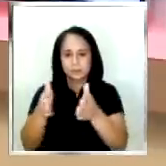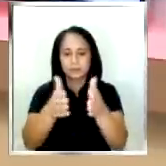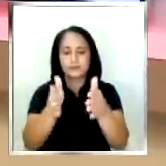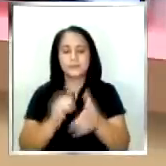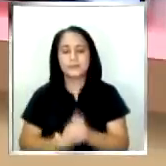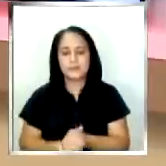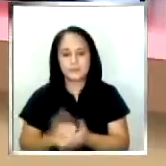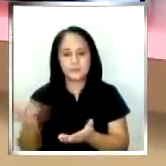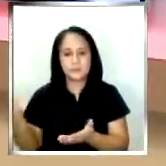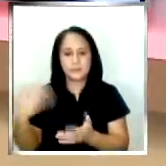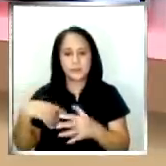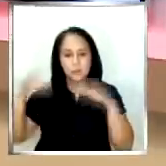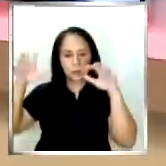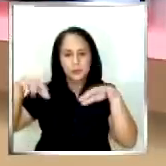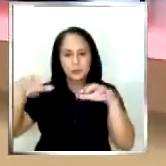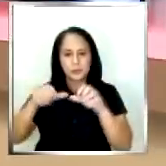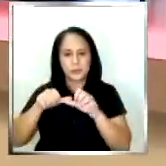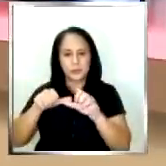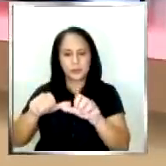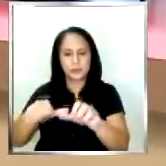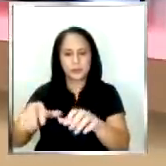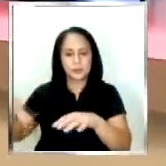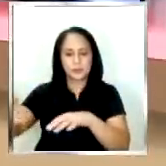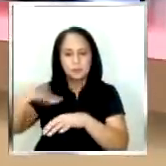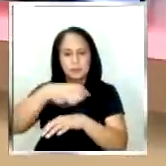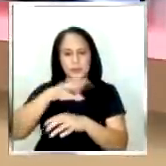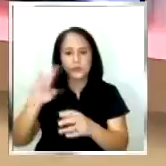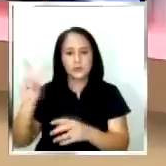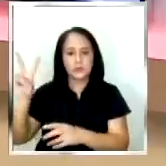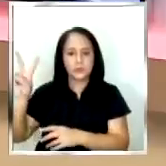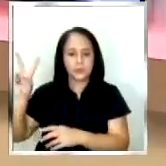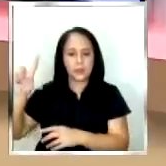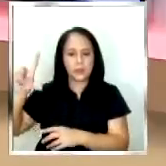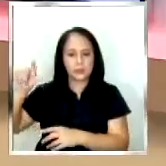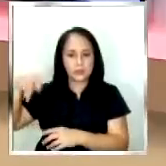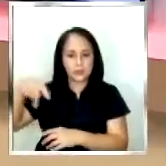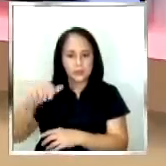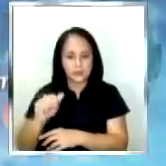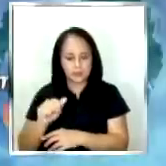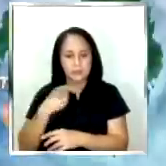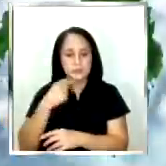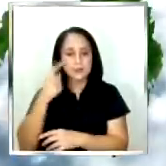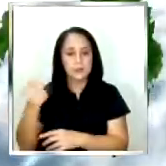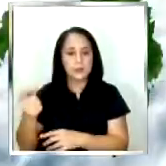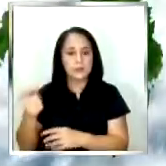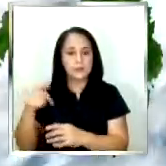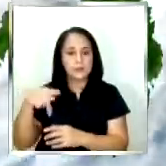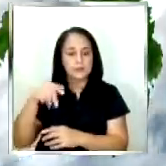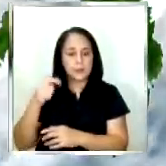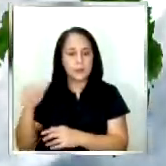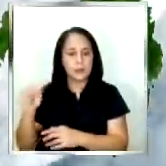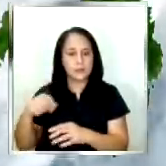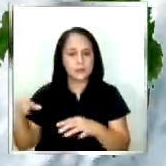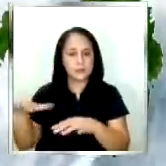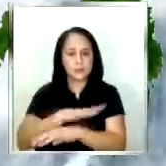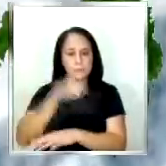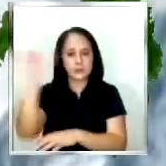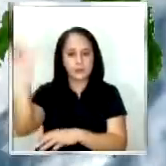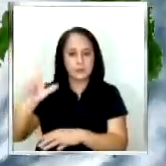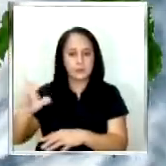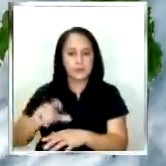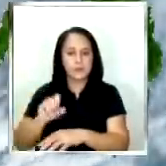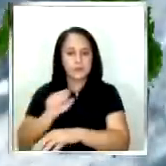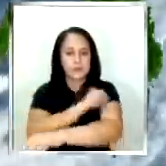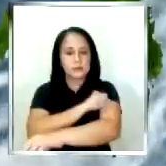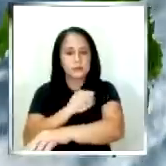Magpapaulan pa rin sa maraming bahagi ng bansa ang dalawang low pressure area. Ayon sa PAGASA, apektado niyan ang buong Luzon at ang Samar